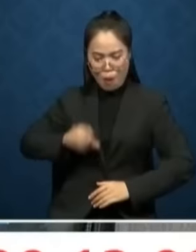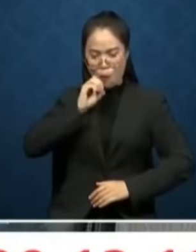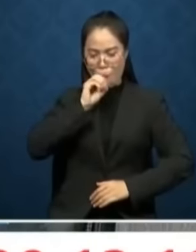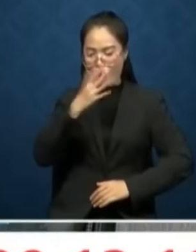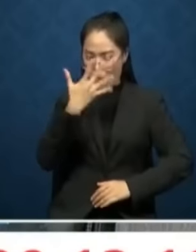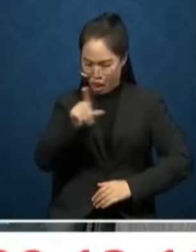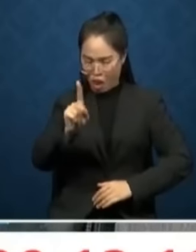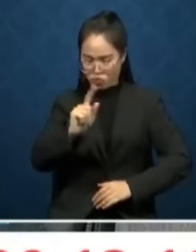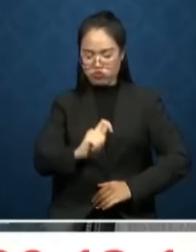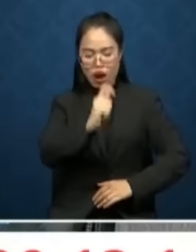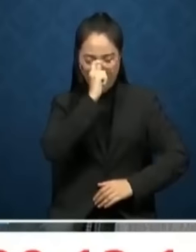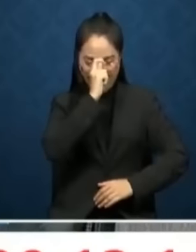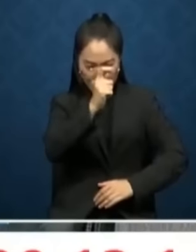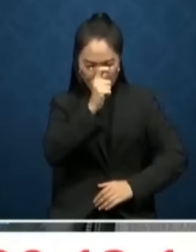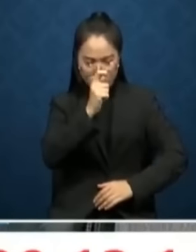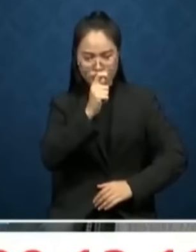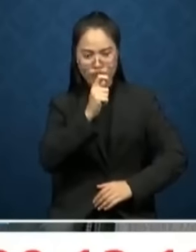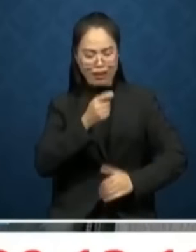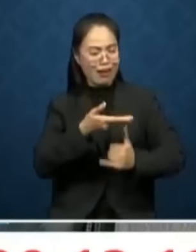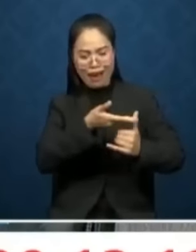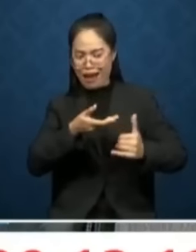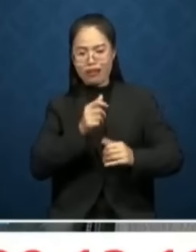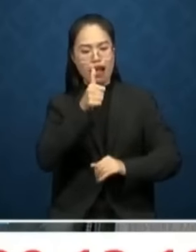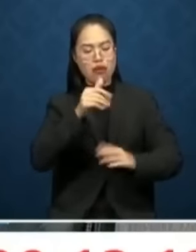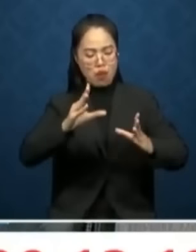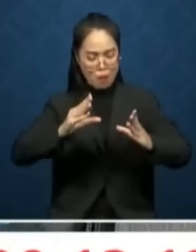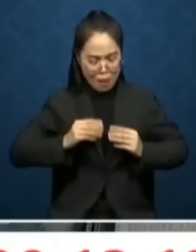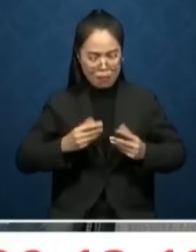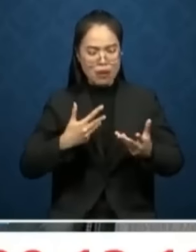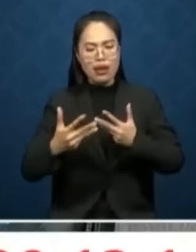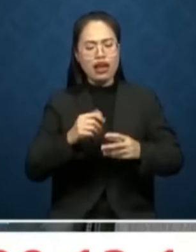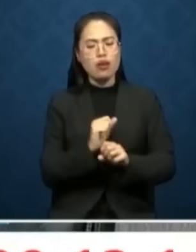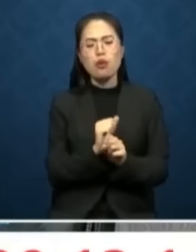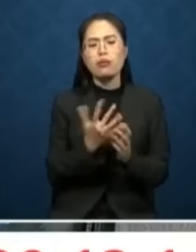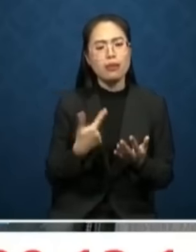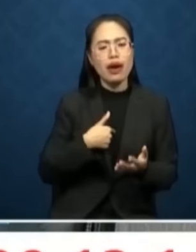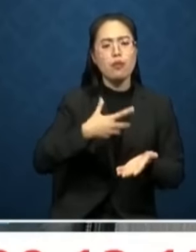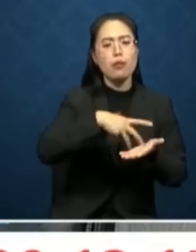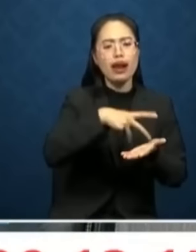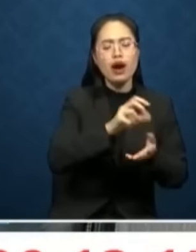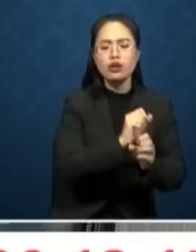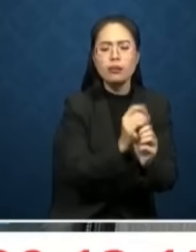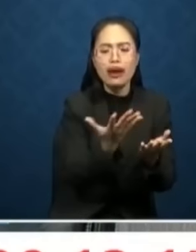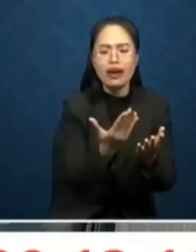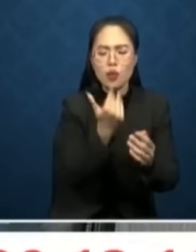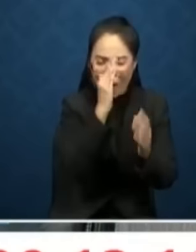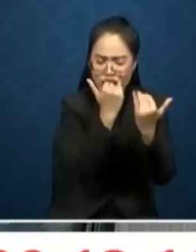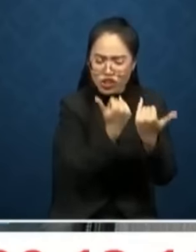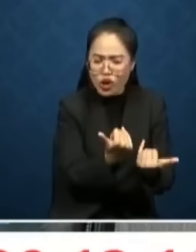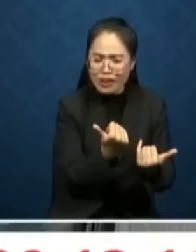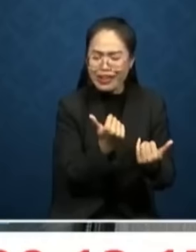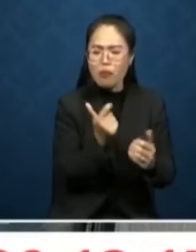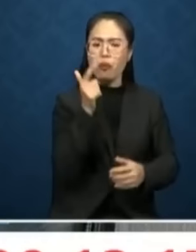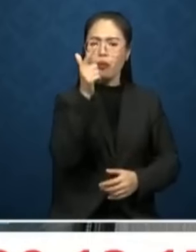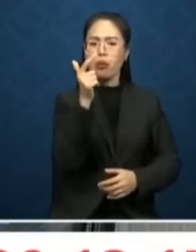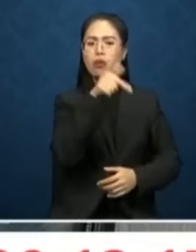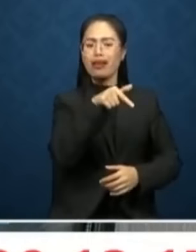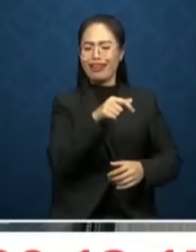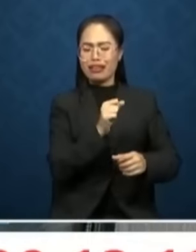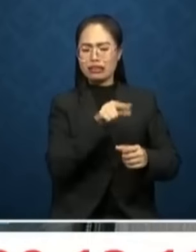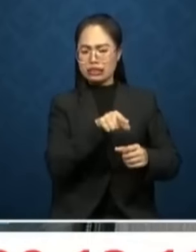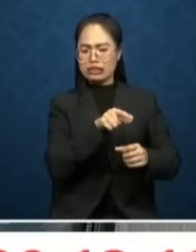นเหนือกว่าชีวิตของเขาเองนะครับผมจะเล่าเรื่องพวกนี้ให้เด็กๆฟังได้อย่างไรนะครับประการที่3ครับท่านได้ทำลาย